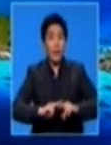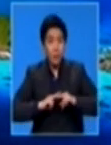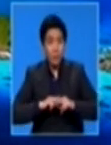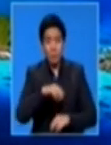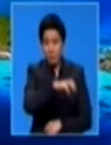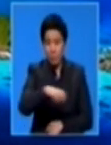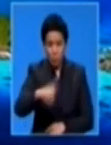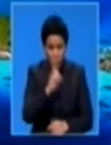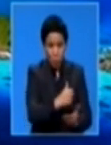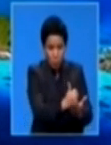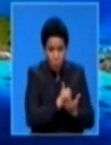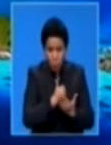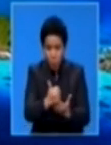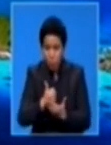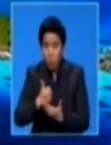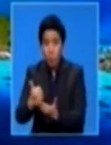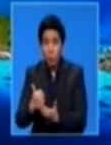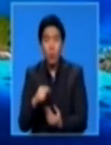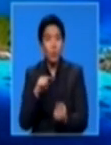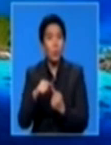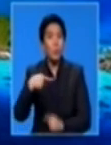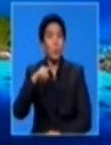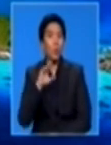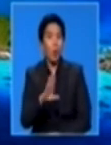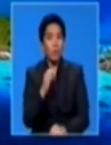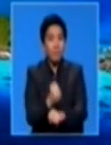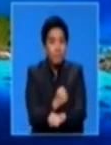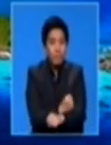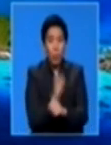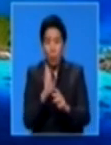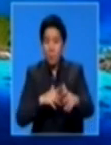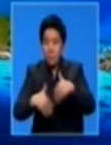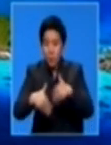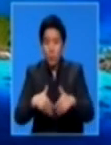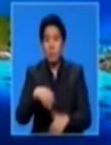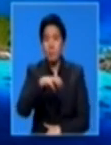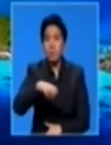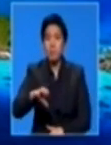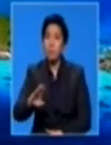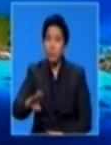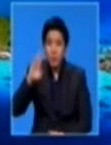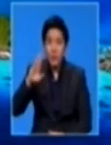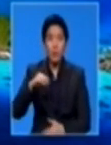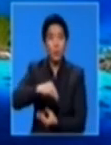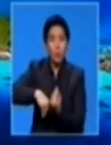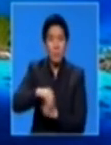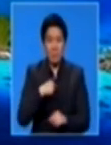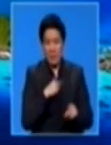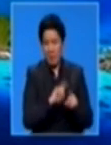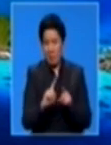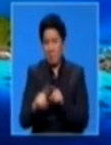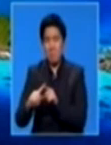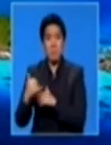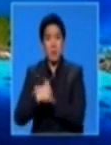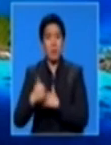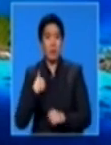ให้ช่วยด้วยนะครับเพื่อประโยชน์ของประชาชนประโยชน์ของแรงงานสถานประกอบการธุรกิจที่มีหลายประเทศ